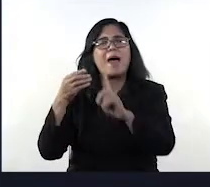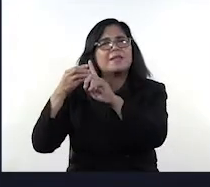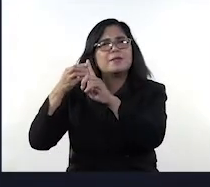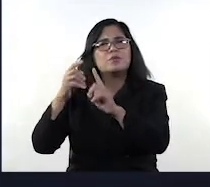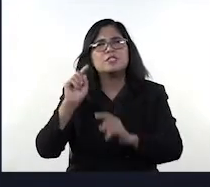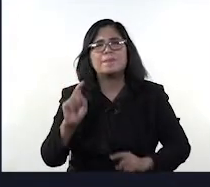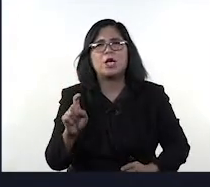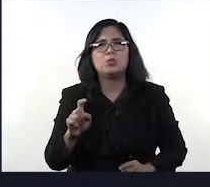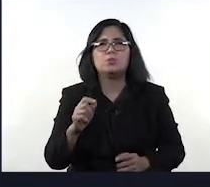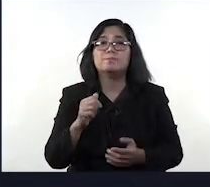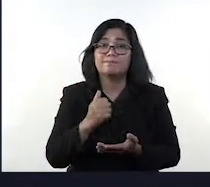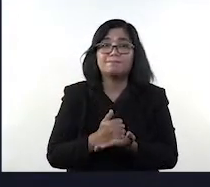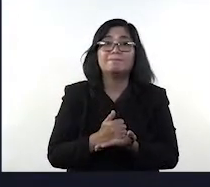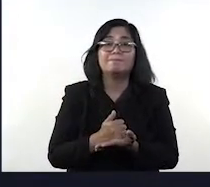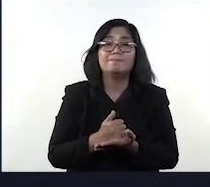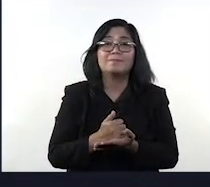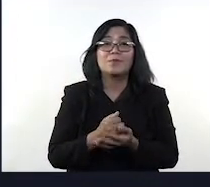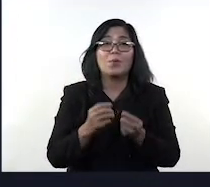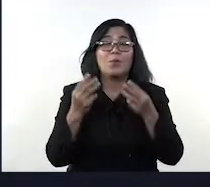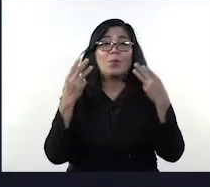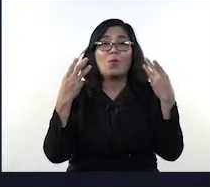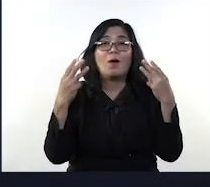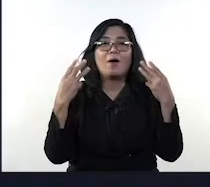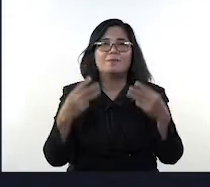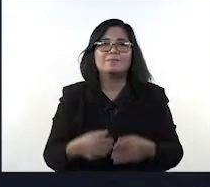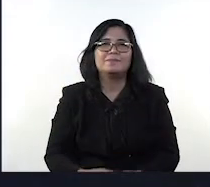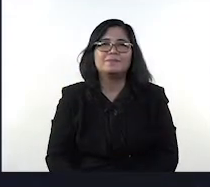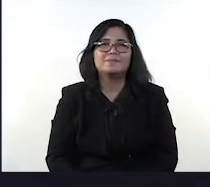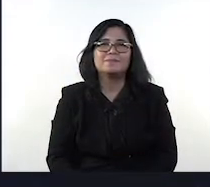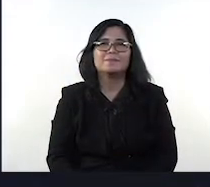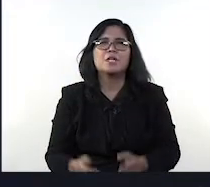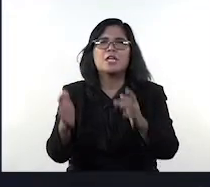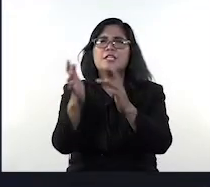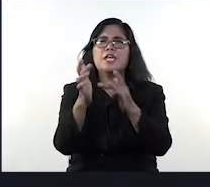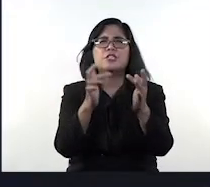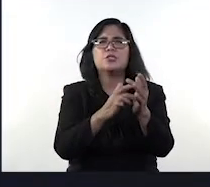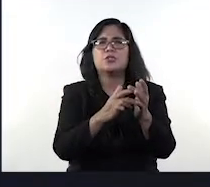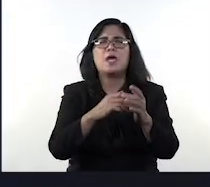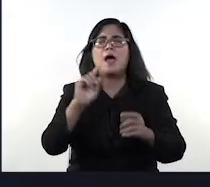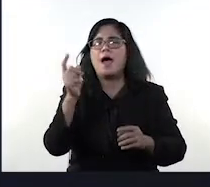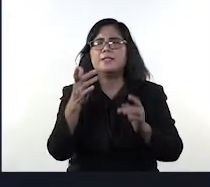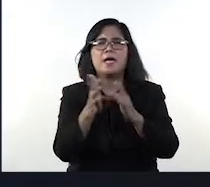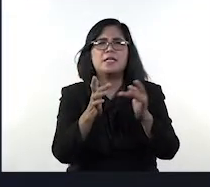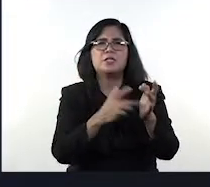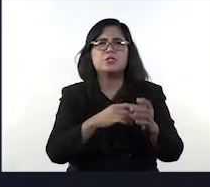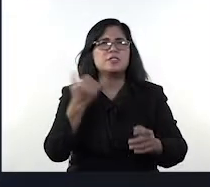uh uh the size of the Rainy Season